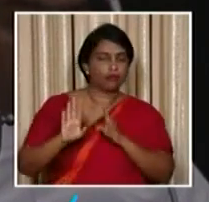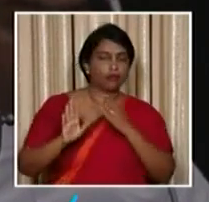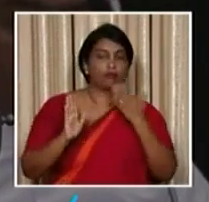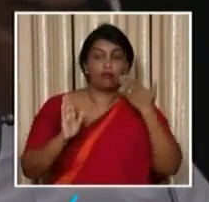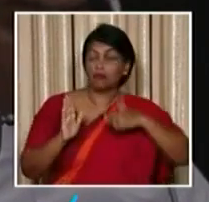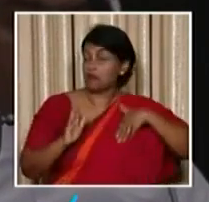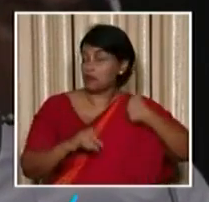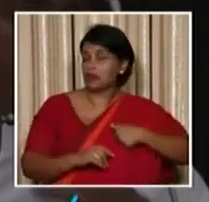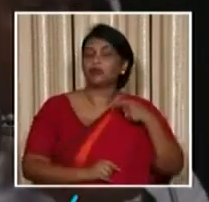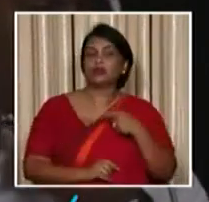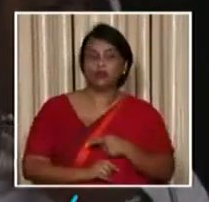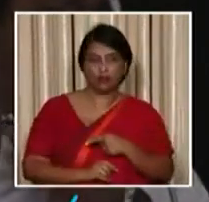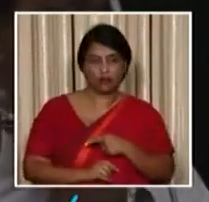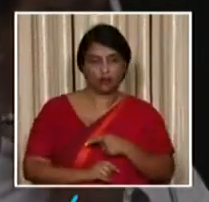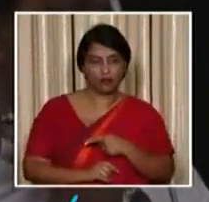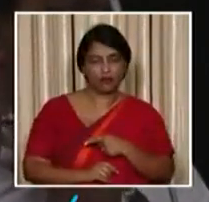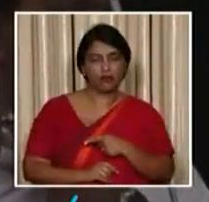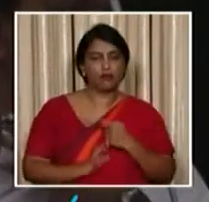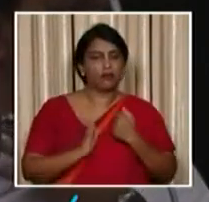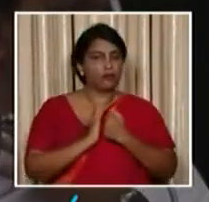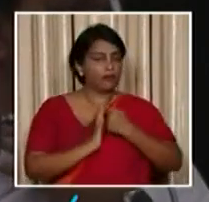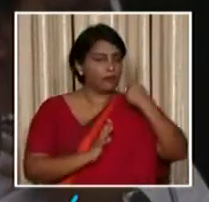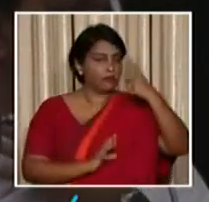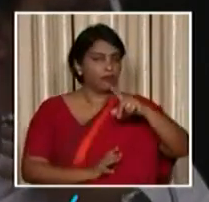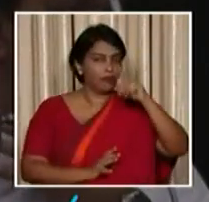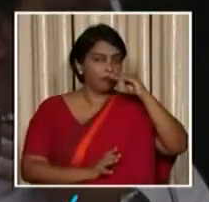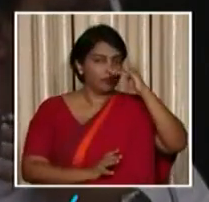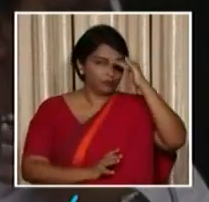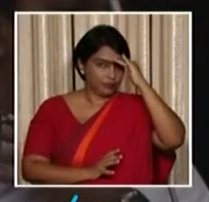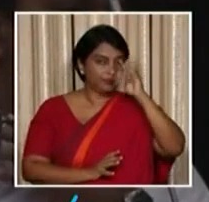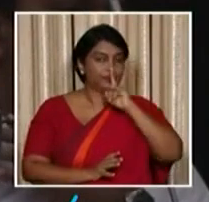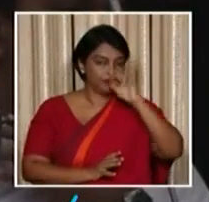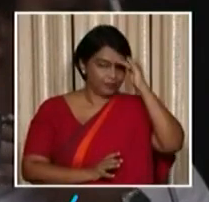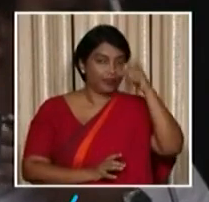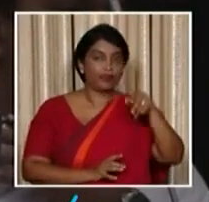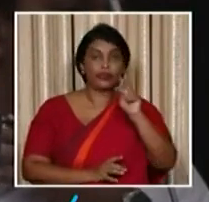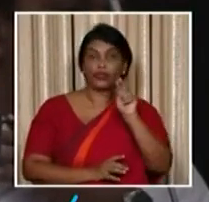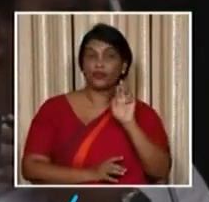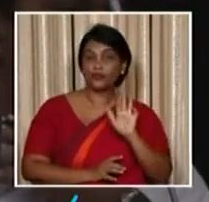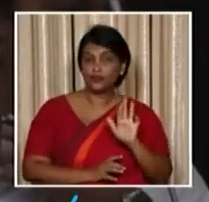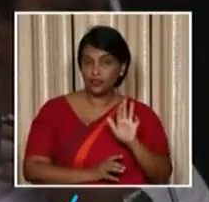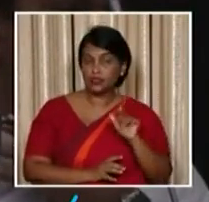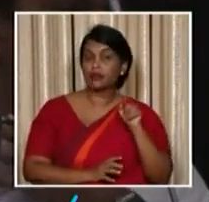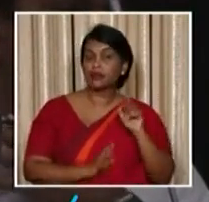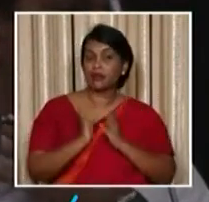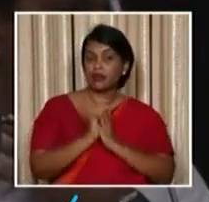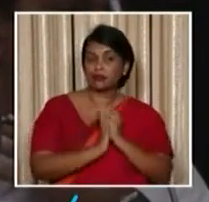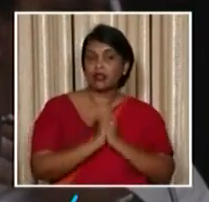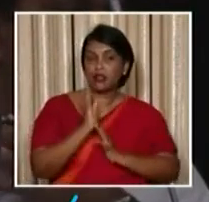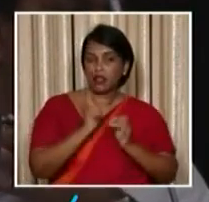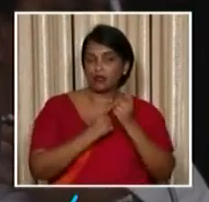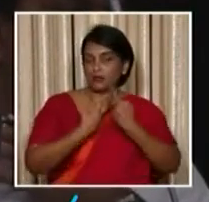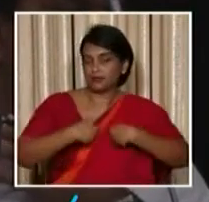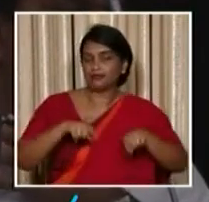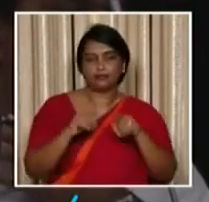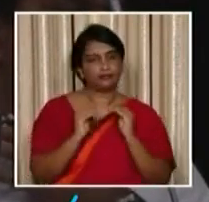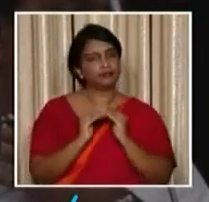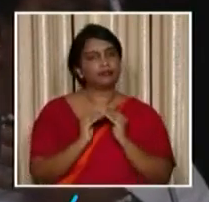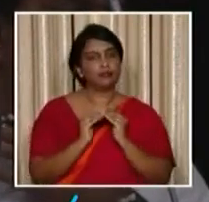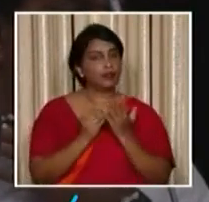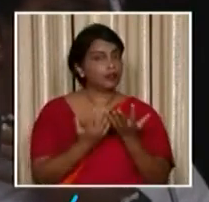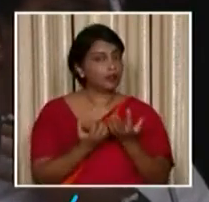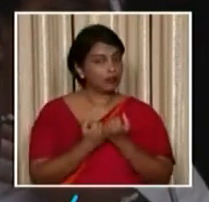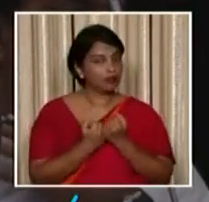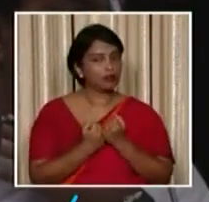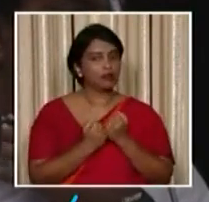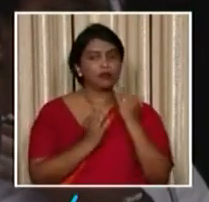उत्ते निजकता नायक मे विशिना आनु मे वरप्रसाद की कारण मंत्री समट तीयन एक